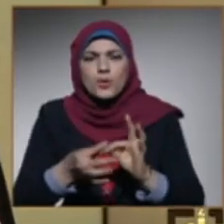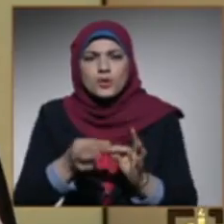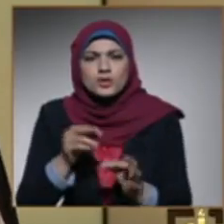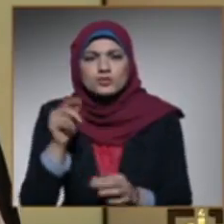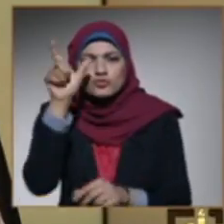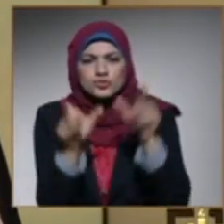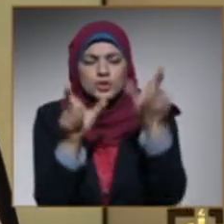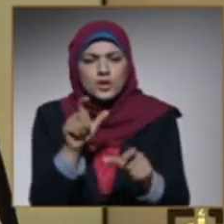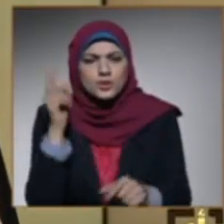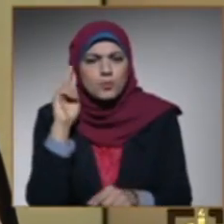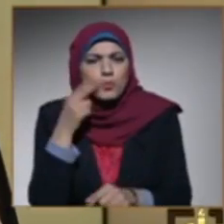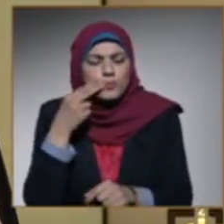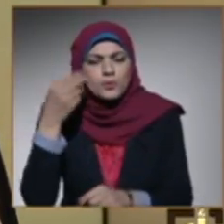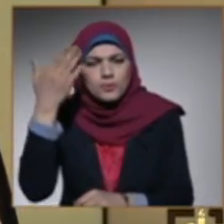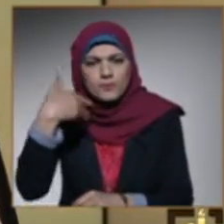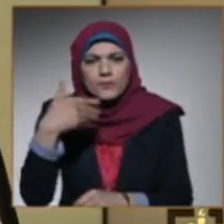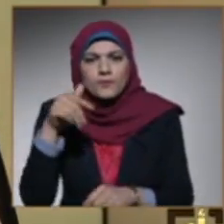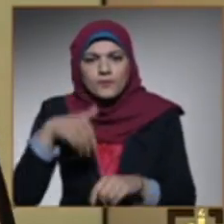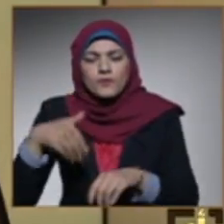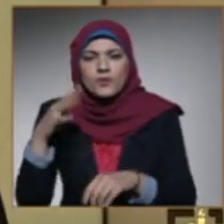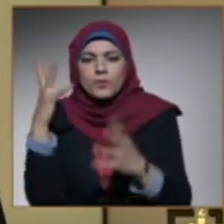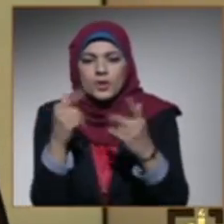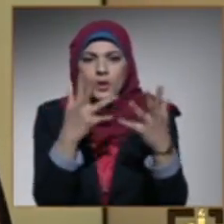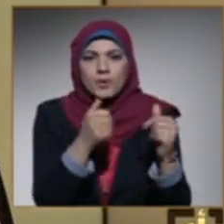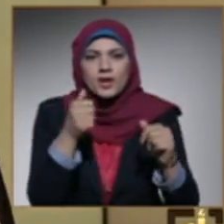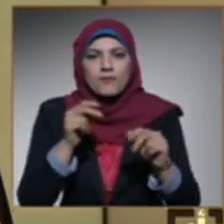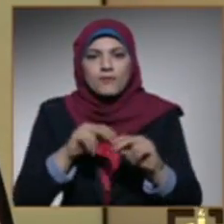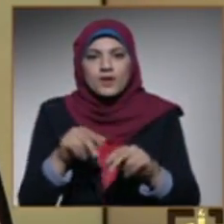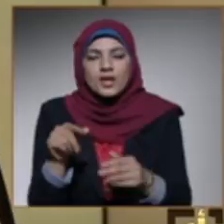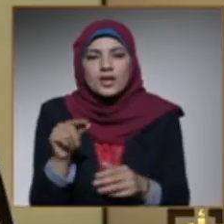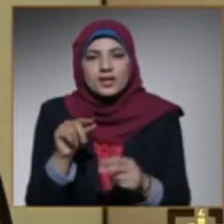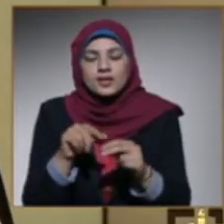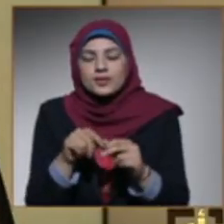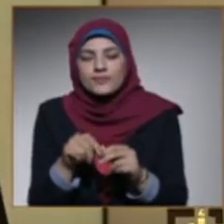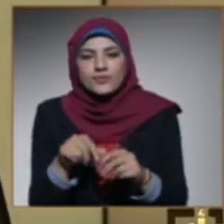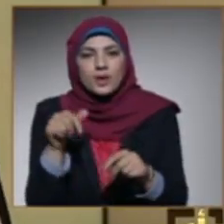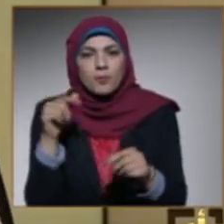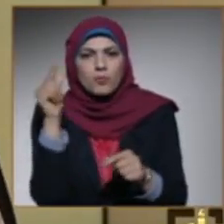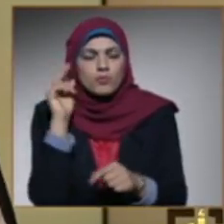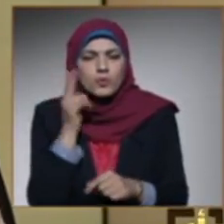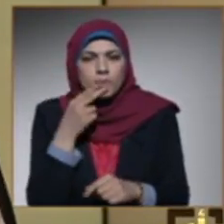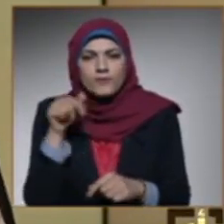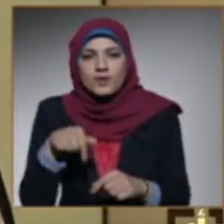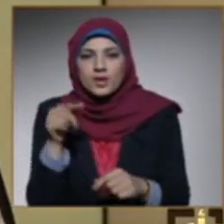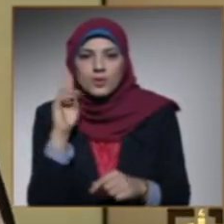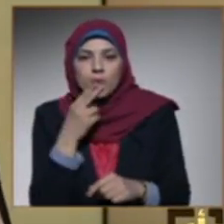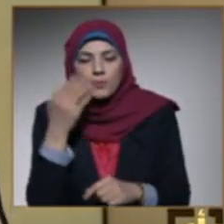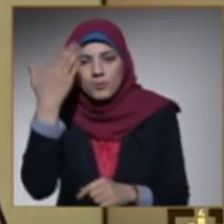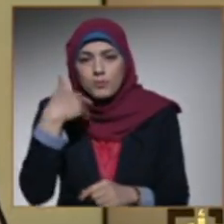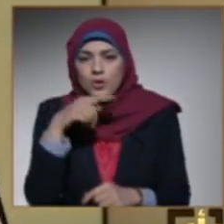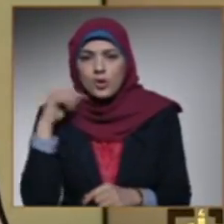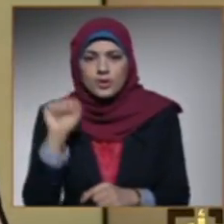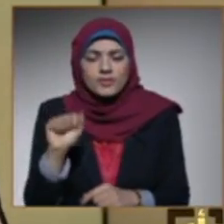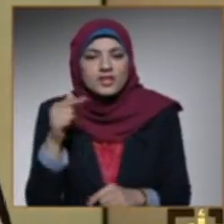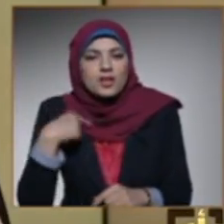وفقا لآخر إحصائية للأمم المتحدة. مواطنون مصريون لهم حياتهم الخاصة ولغتهم الخاصة التي لا نعرف